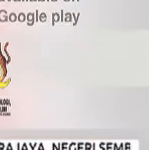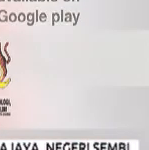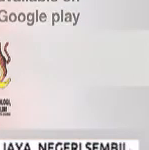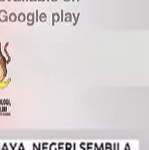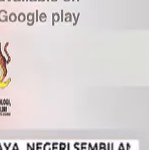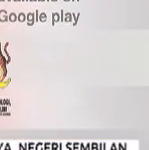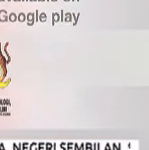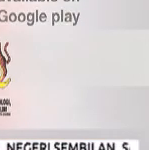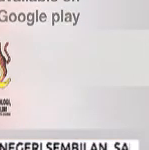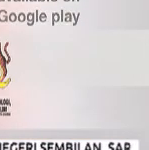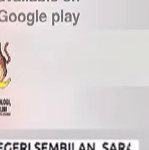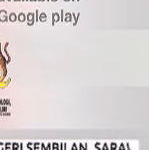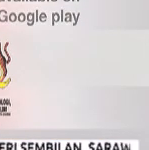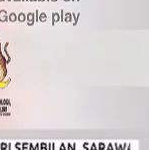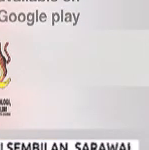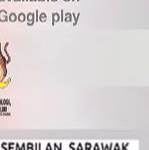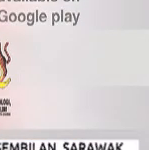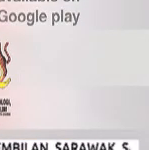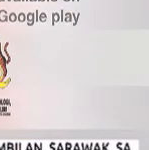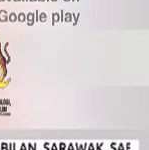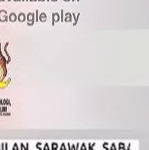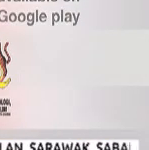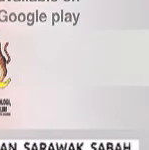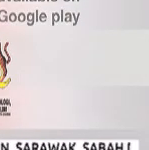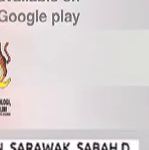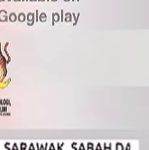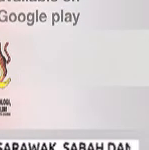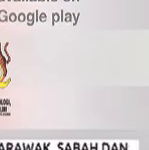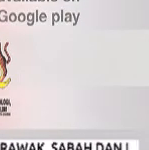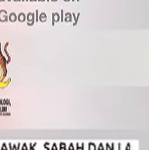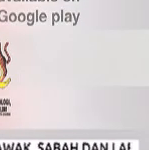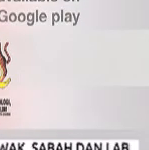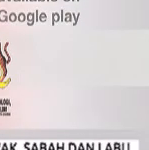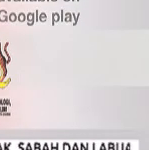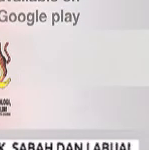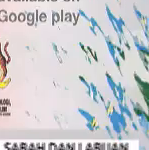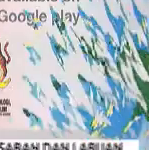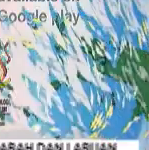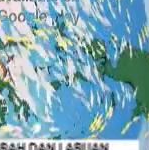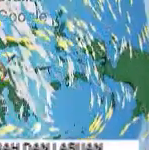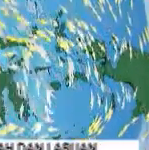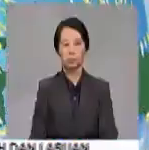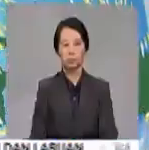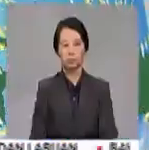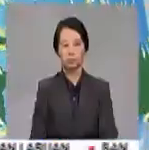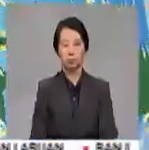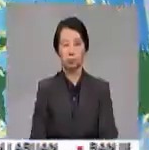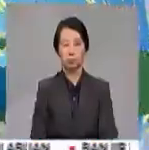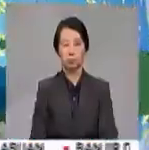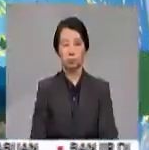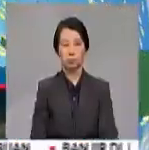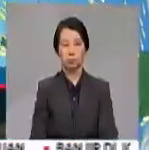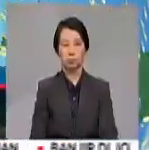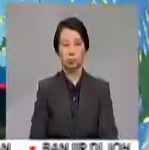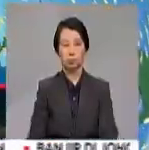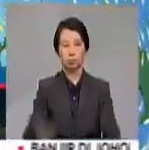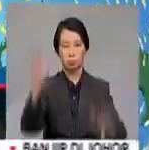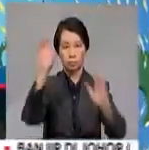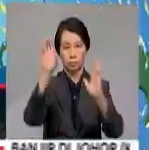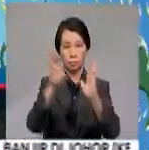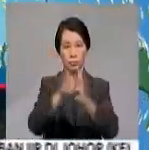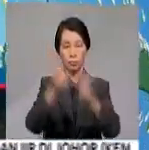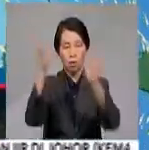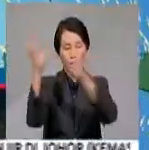Assalamualaikum dan salam hormat kepada semua penonton bersama Map Malaysia untuk perkembangan cuaca pada malam ini. Dan kita perhatikan terlebih dahulu paparan carta